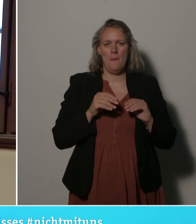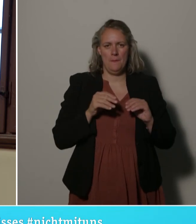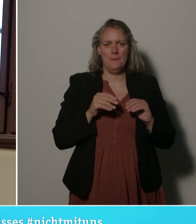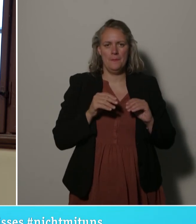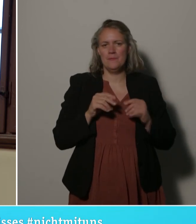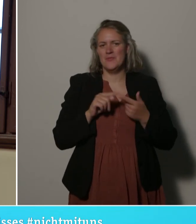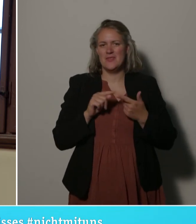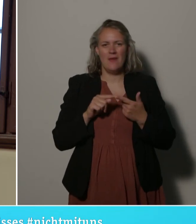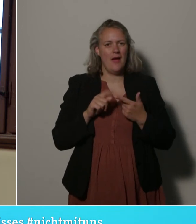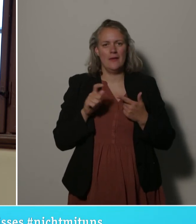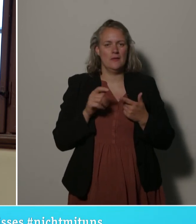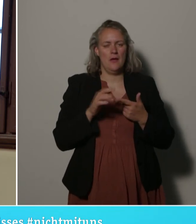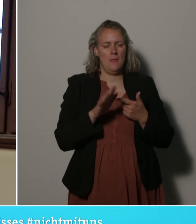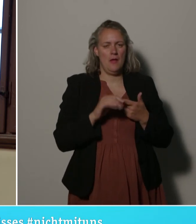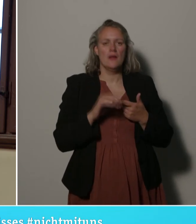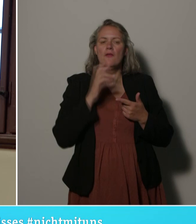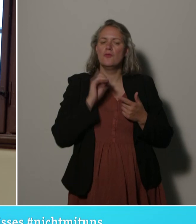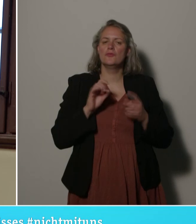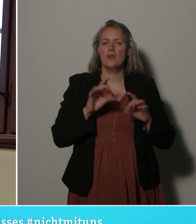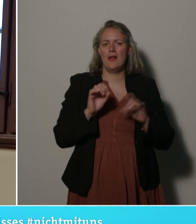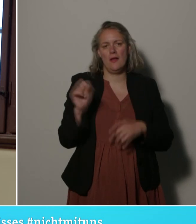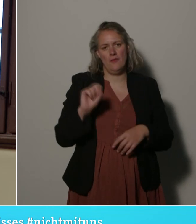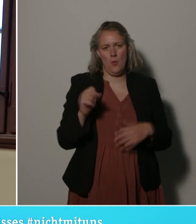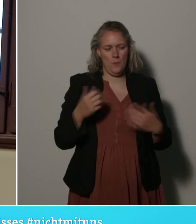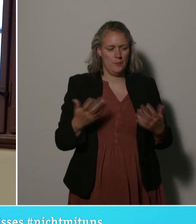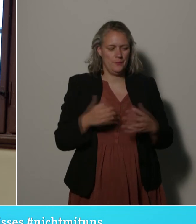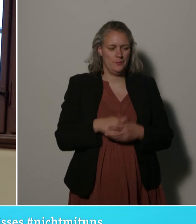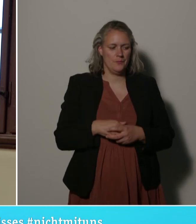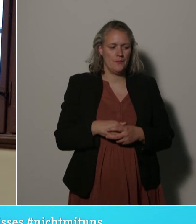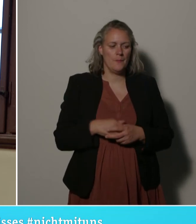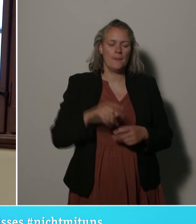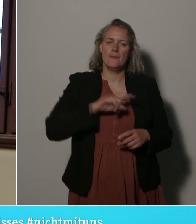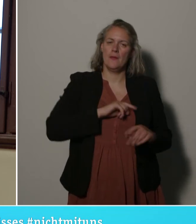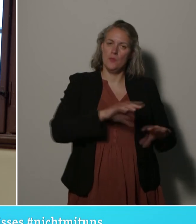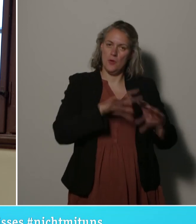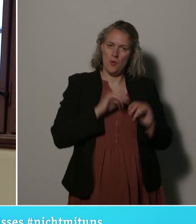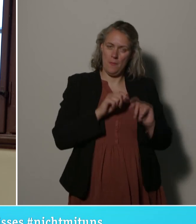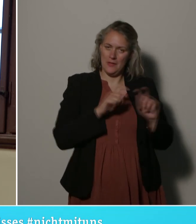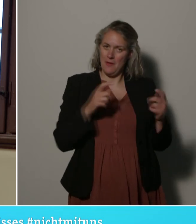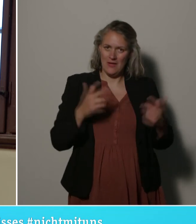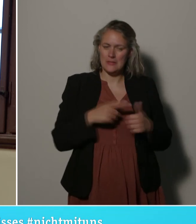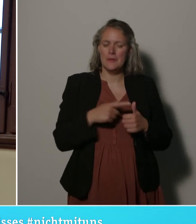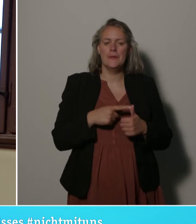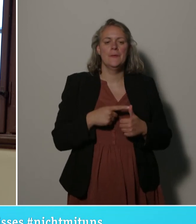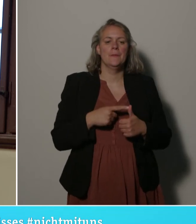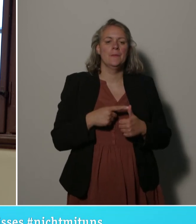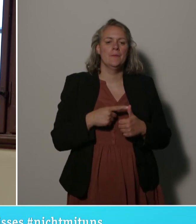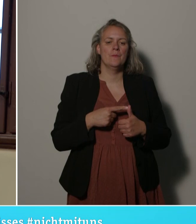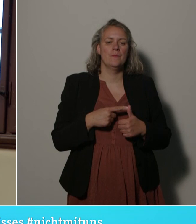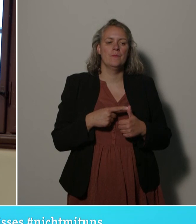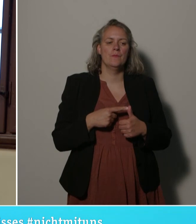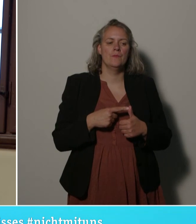ein zweites nicht, und das möchte ich auch hier kurz ausführen. Was wir übernommen haben, ist, dass wir die